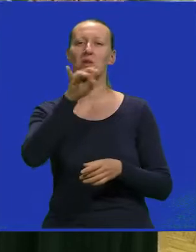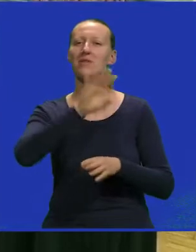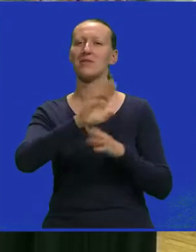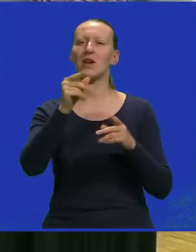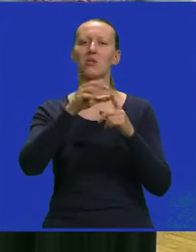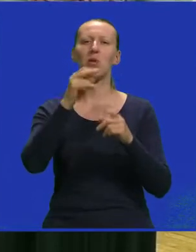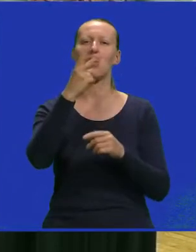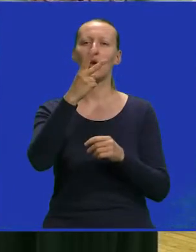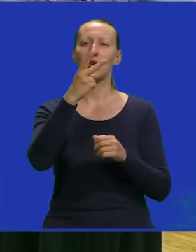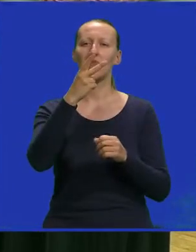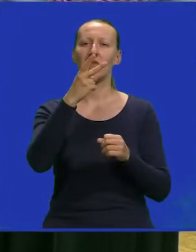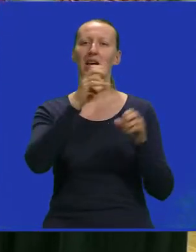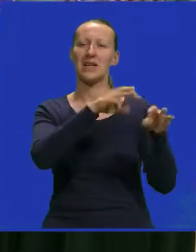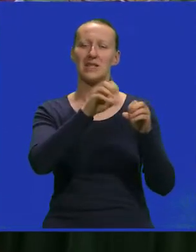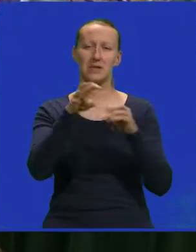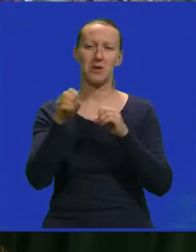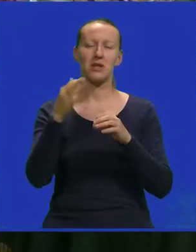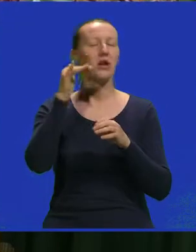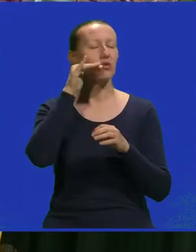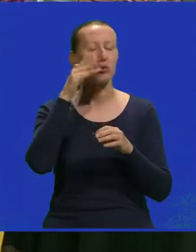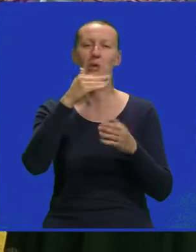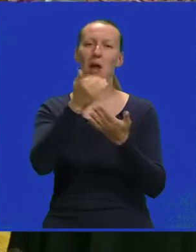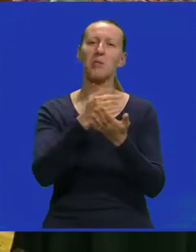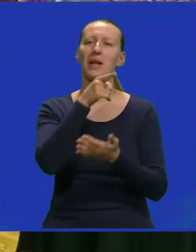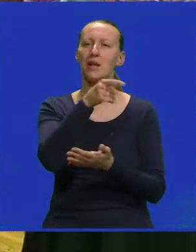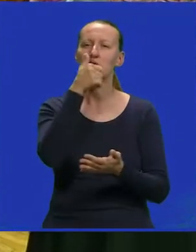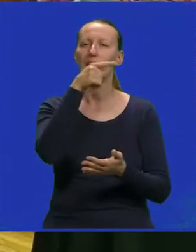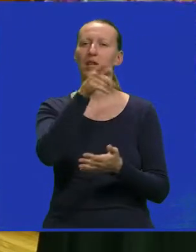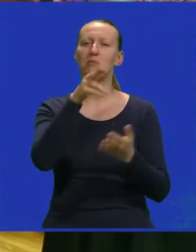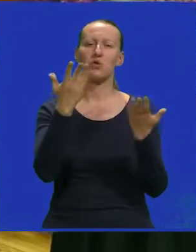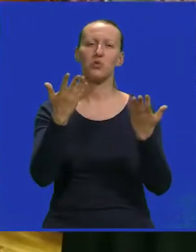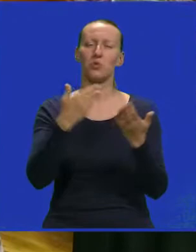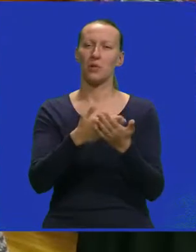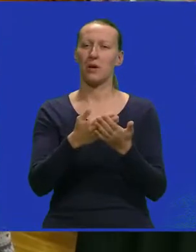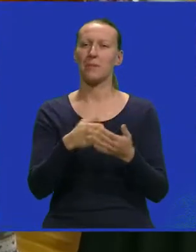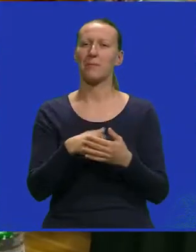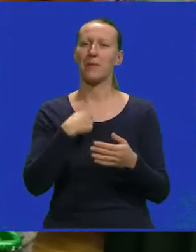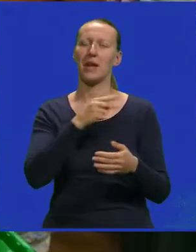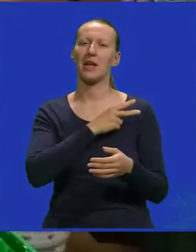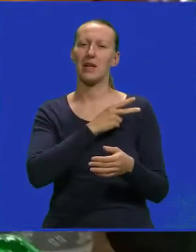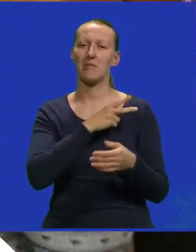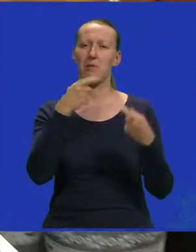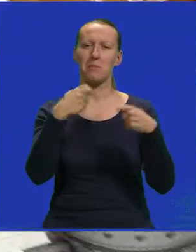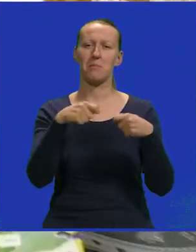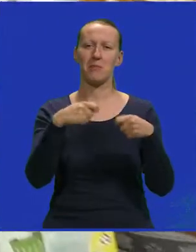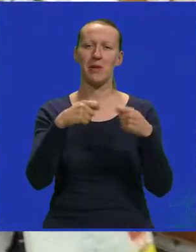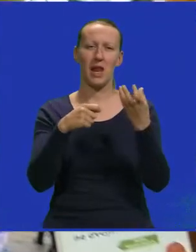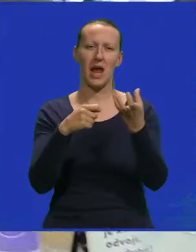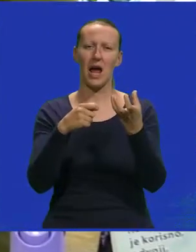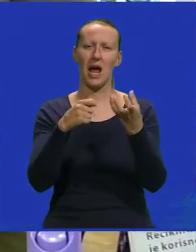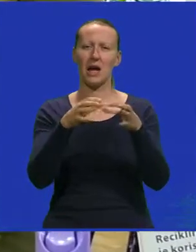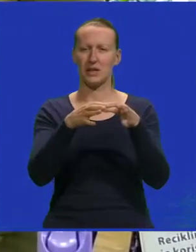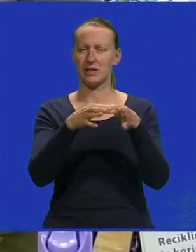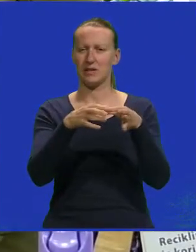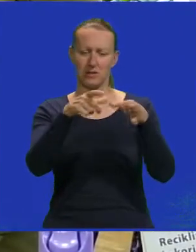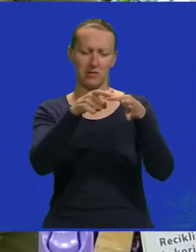po dva kuščića škovac. Da čujemo najprije tebe. Ča imaš ti u rukavi? Znači, imamo plastičnu neku